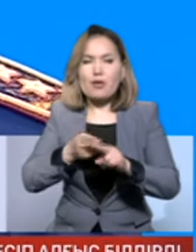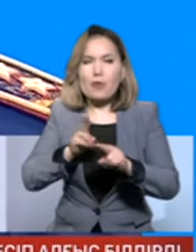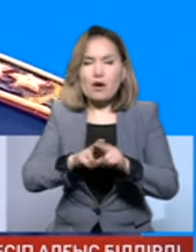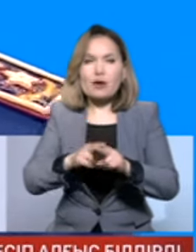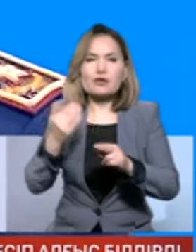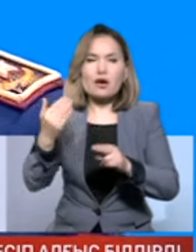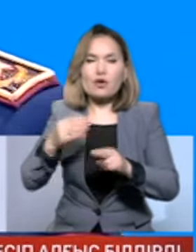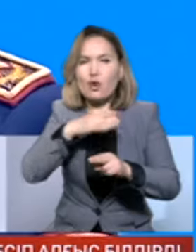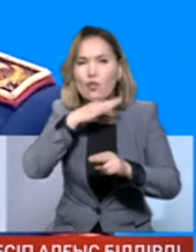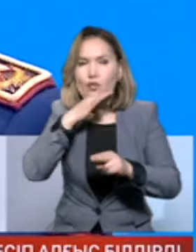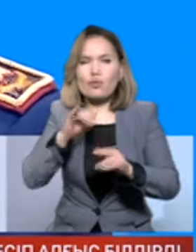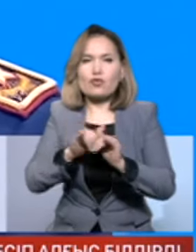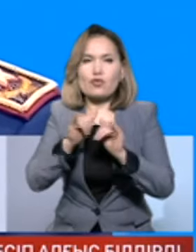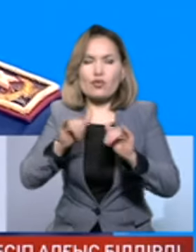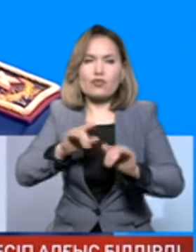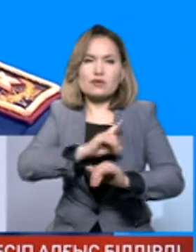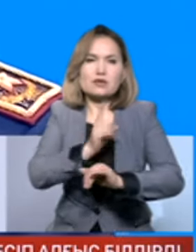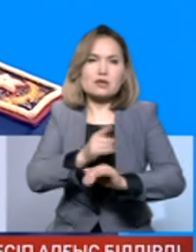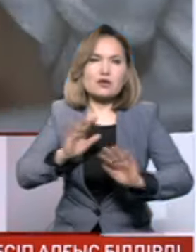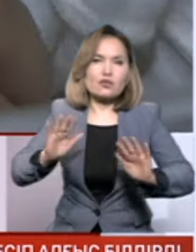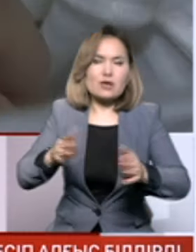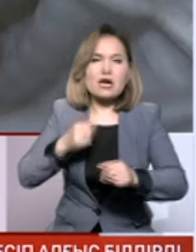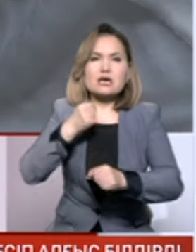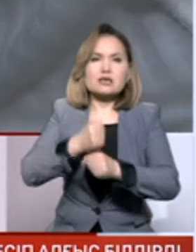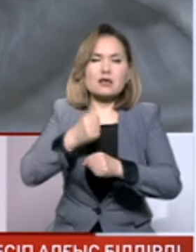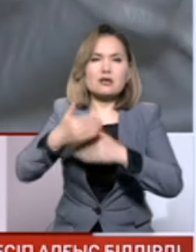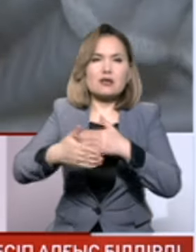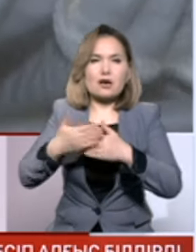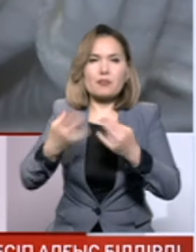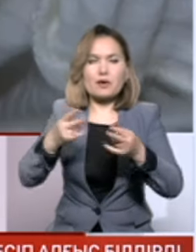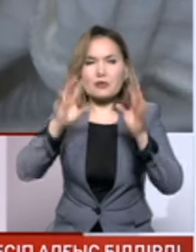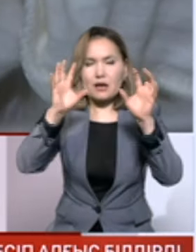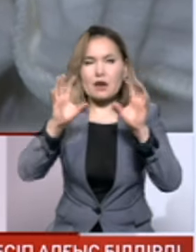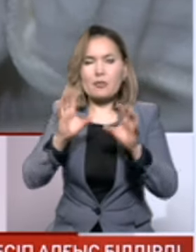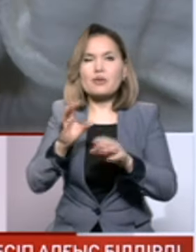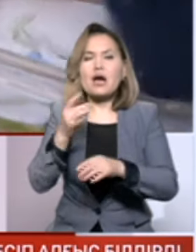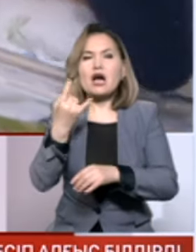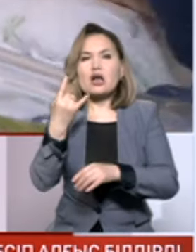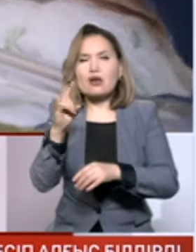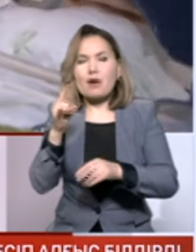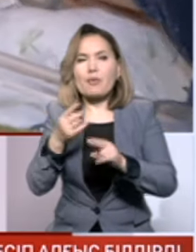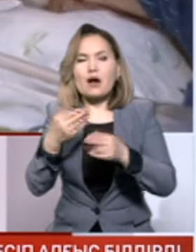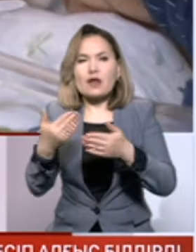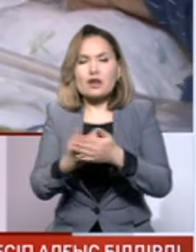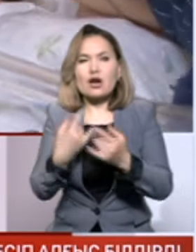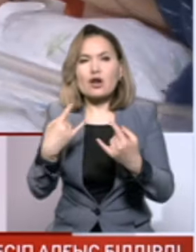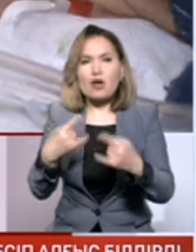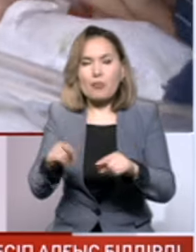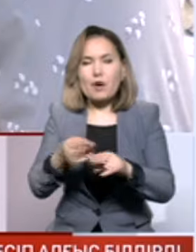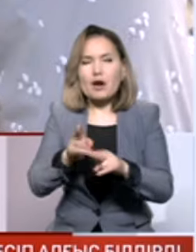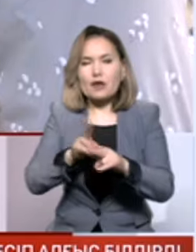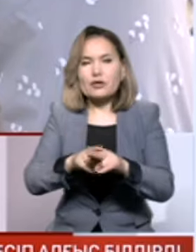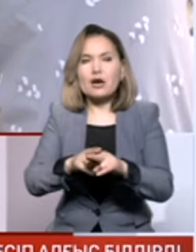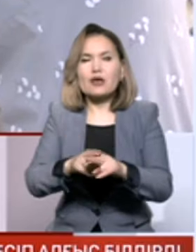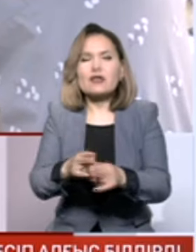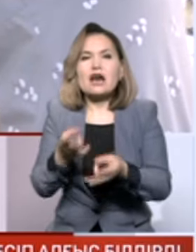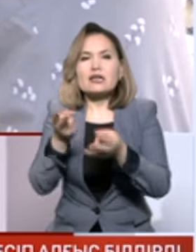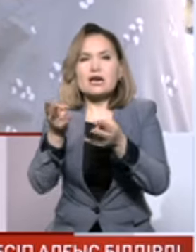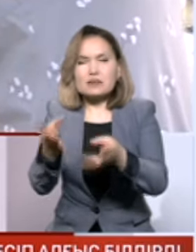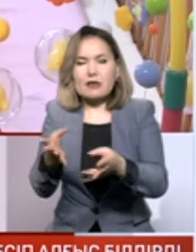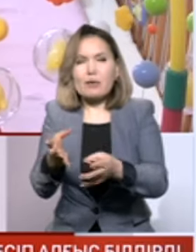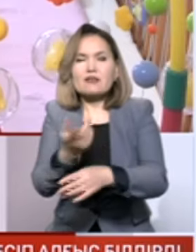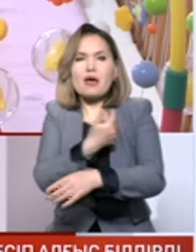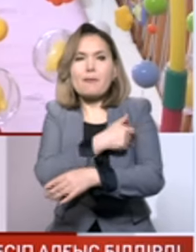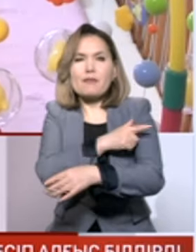өзгеріс енгізіп жазаны қатаңдату керек болды. Сондай-ақ енді жаңа туған нәрестені тастап кеткен туралы хабарламаған медицина ұйымдары мен